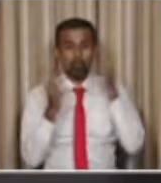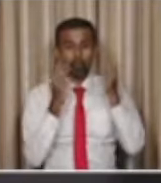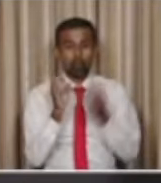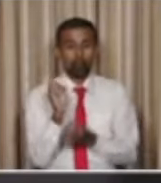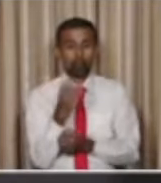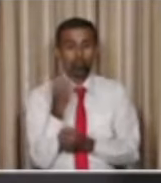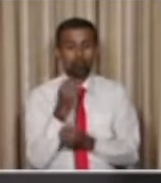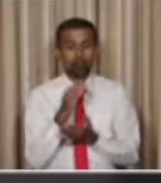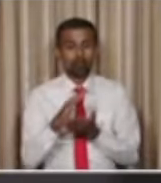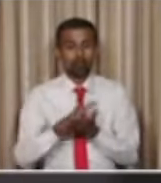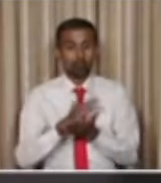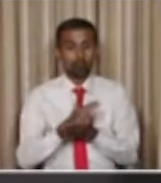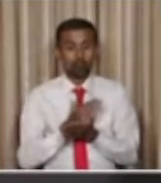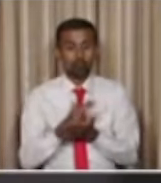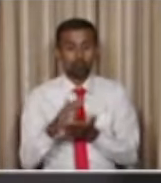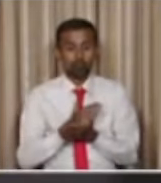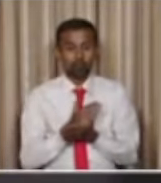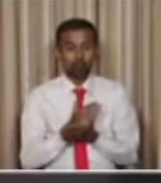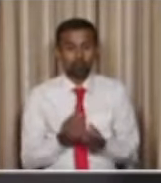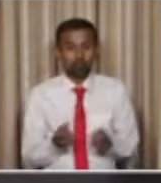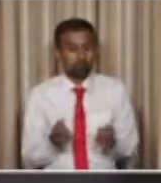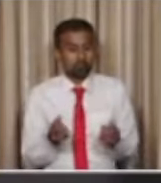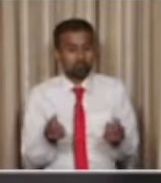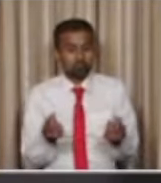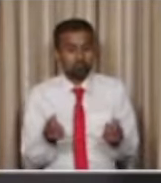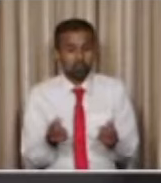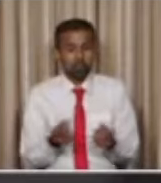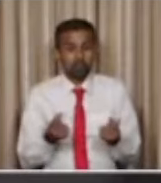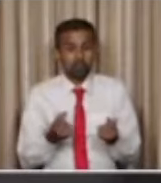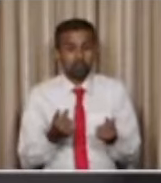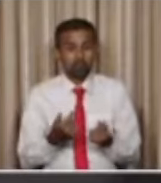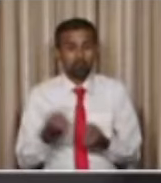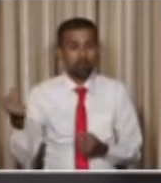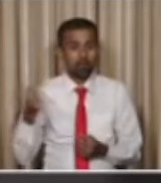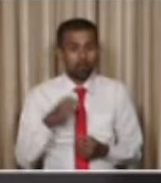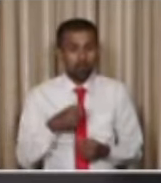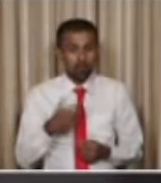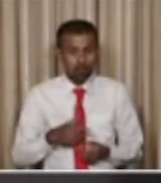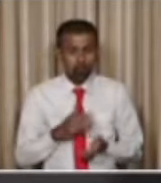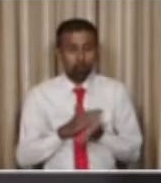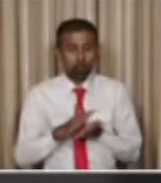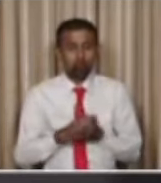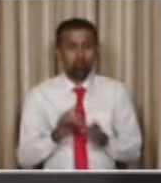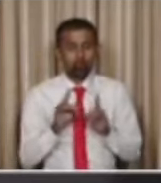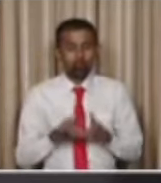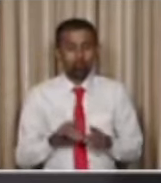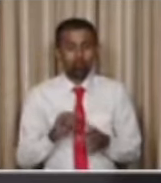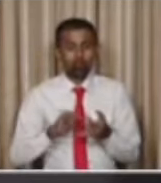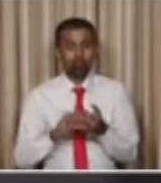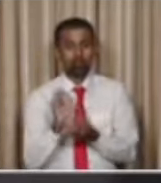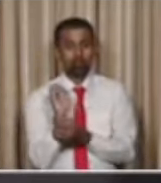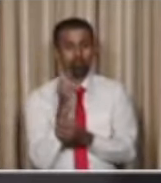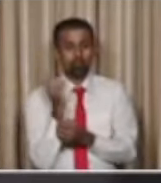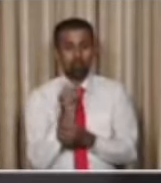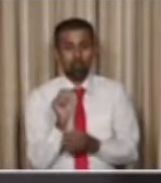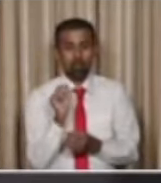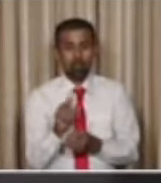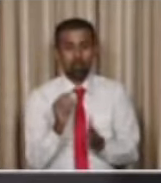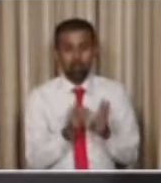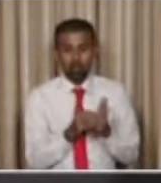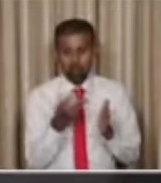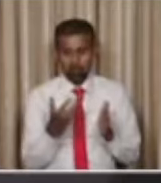රථ සේවාවන් අතර වේගවත්ව ප්‍රතිචාර දක්වන සේවාවක් බවට සුවසැරිය නම් කර ඇති බවද